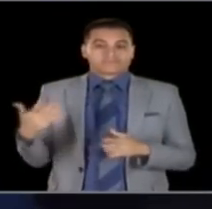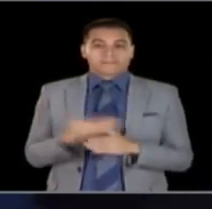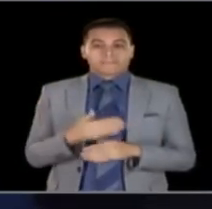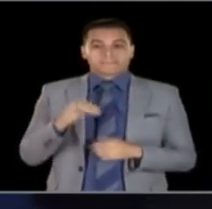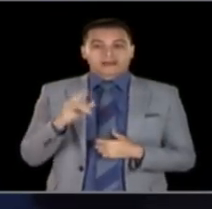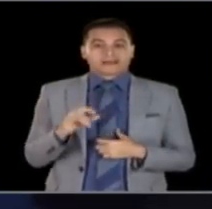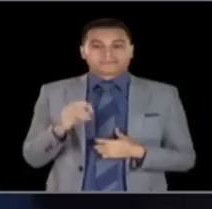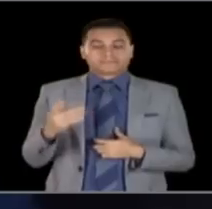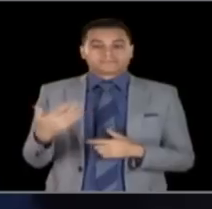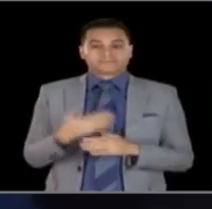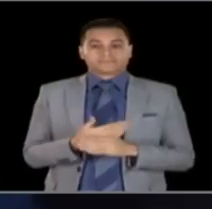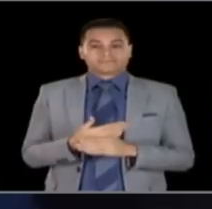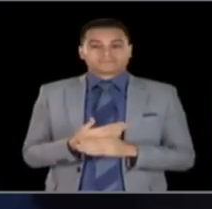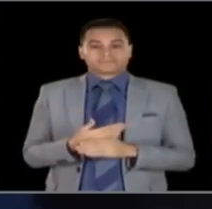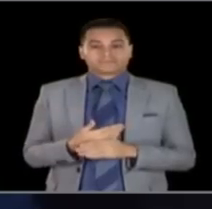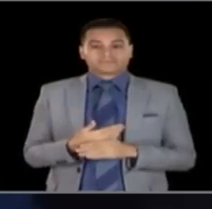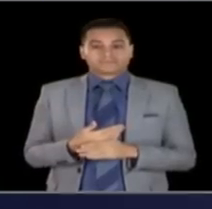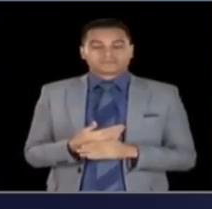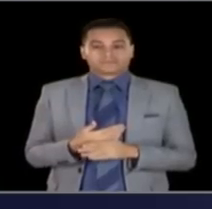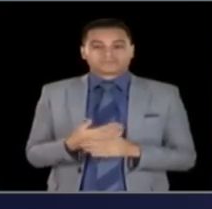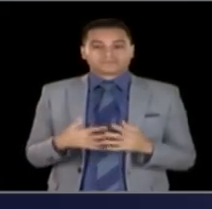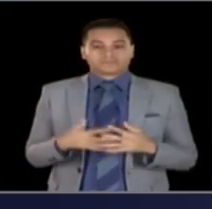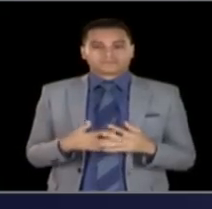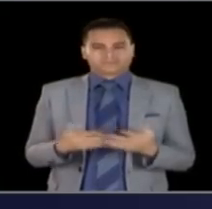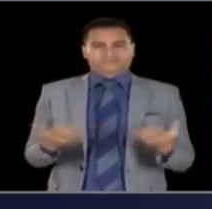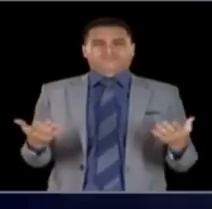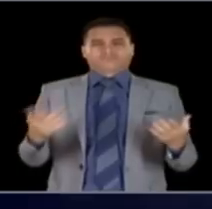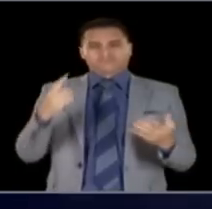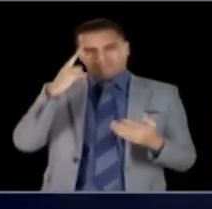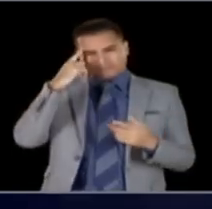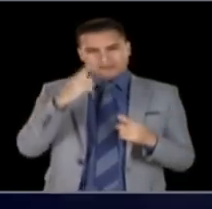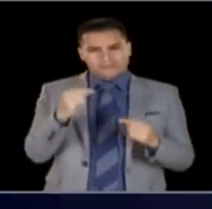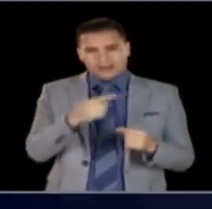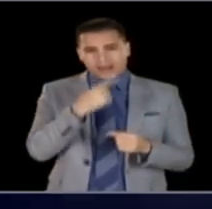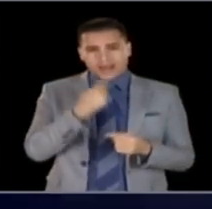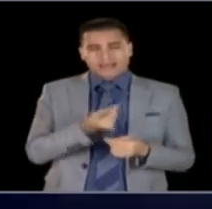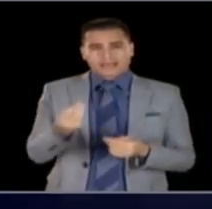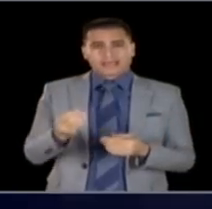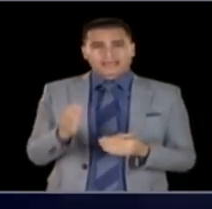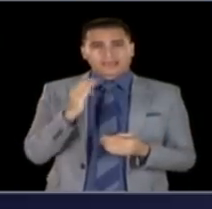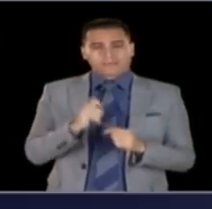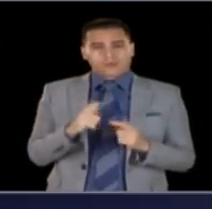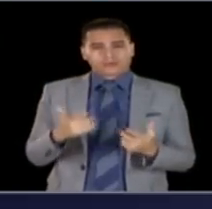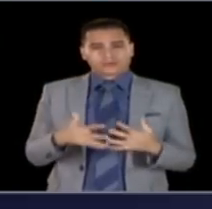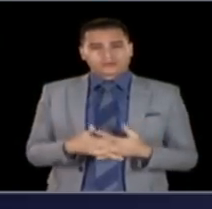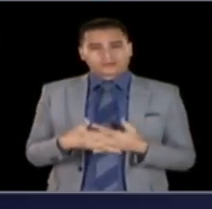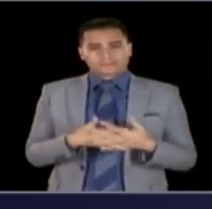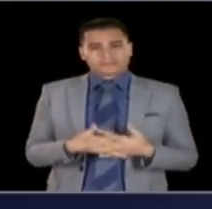مريم عندك إجابة؟ نجرب. اتفضلي. اليابان. ده هي ادتك الإجابة.